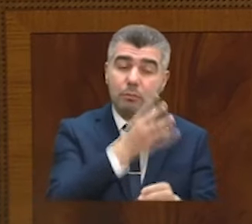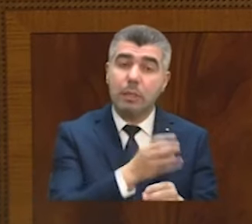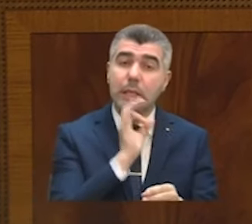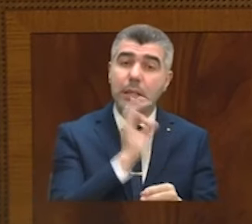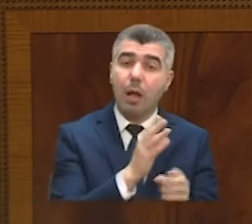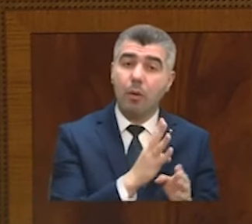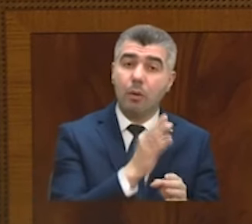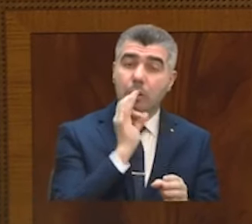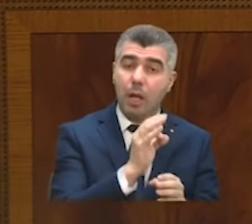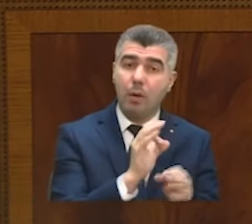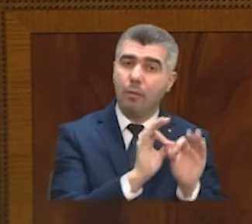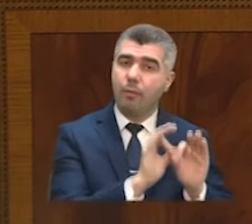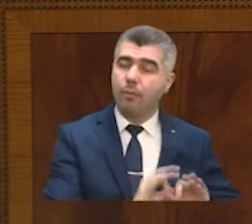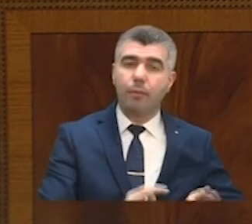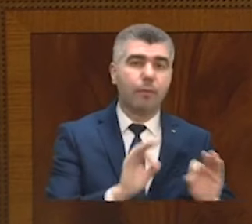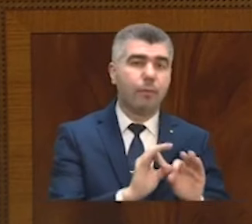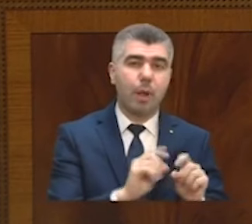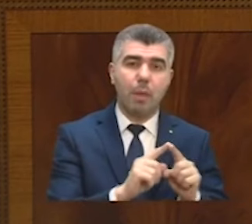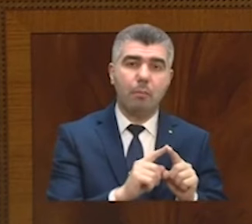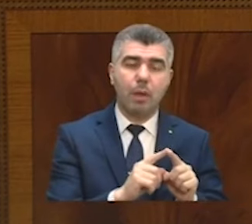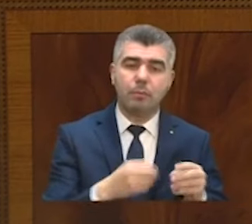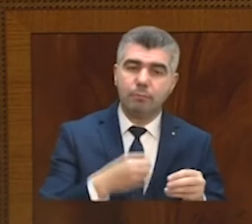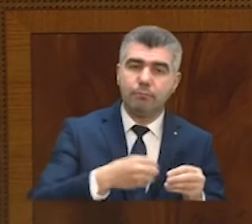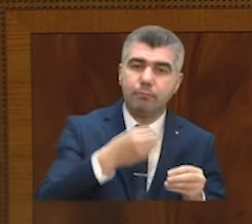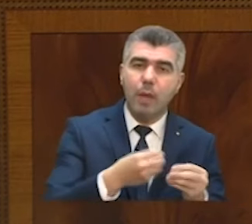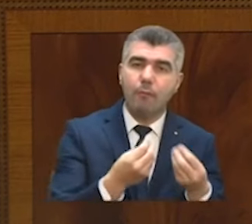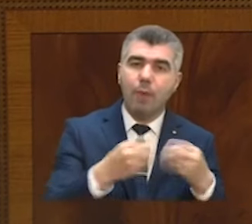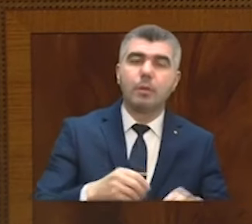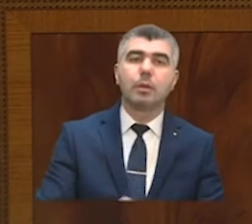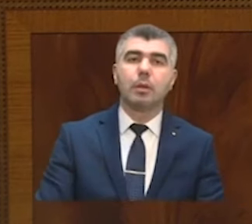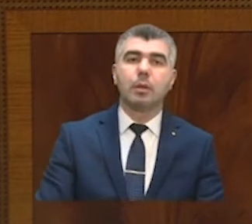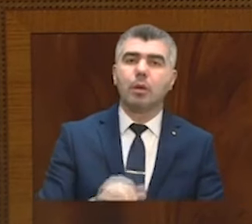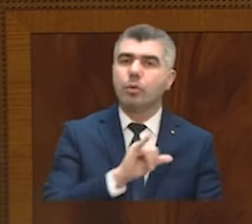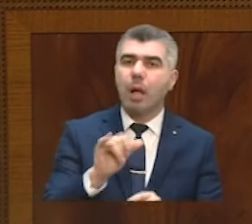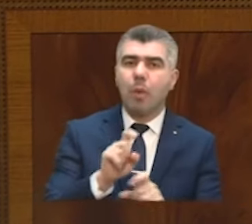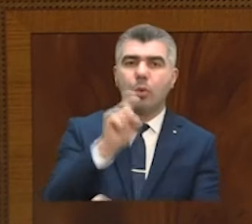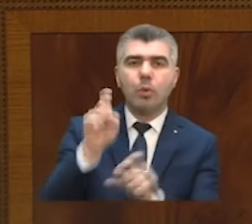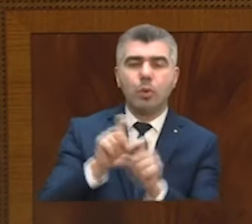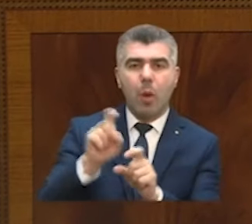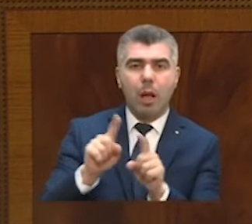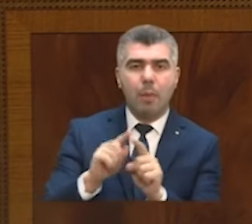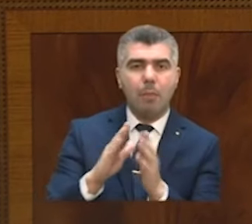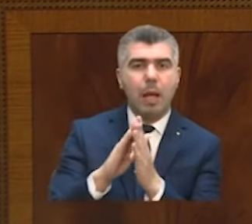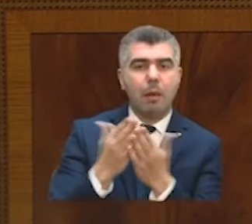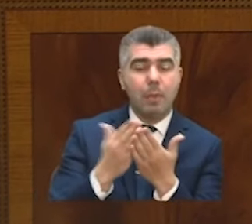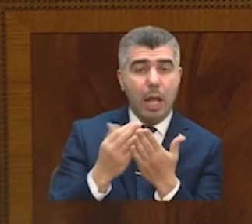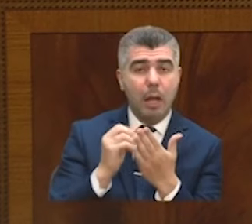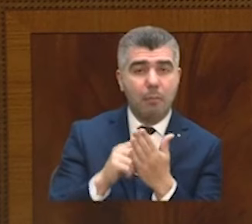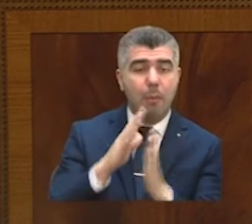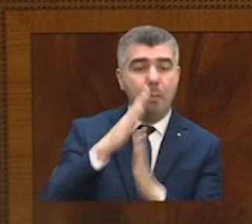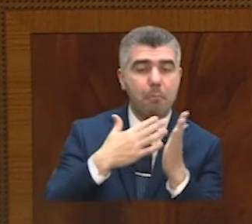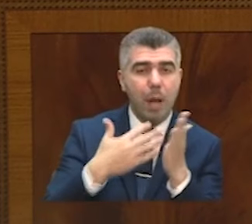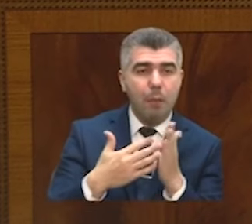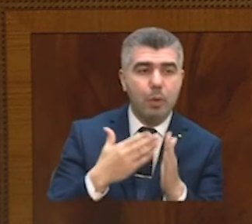التي مهدت لمسلسل من الأعطاب المتتالية. في المقابل لم تجيبوا على أسئلة المناهج، البرامج، الأفق